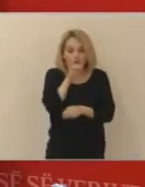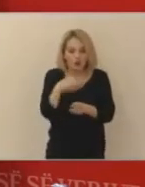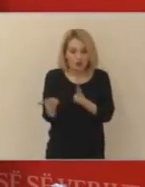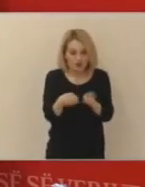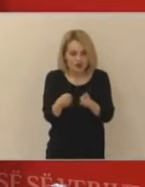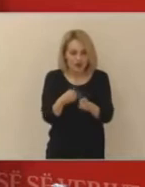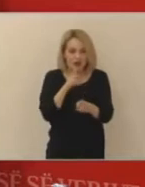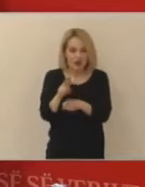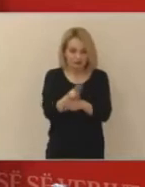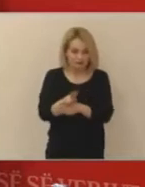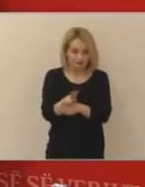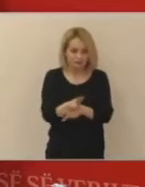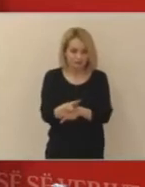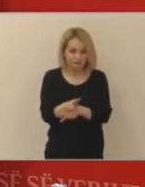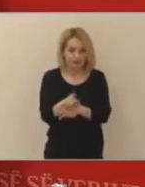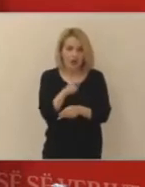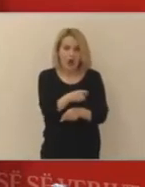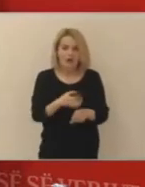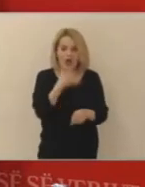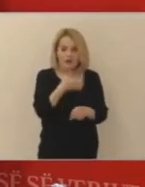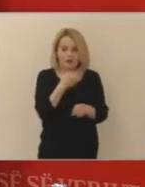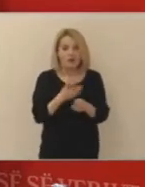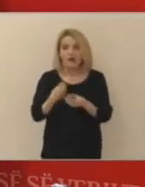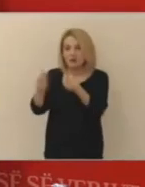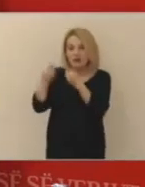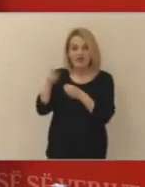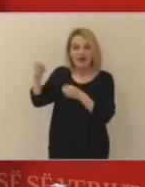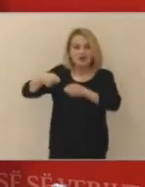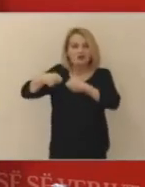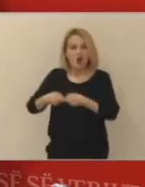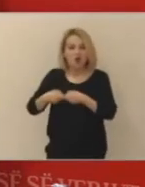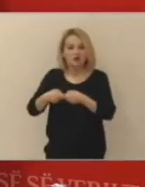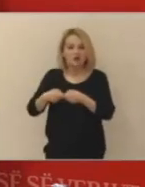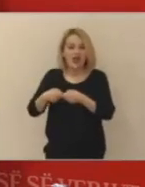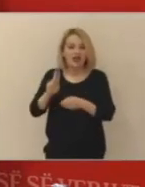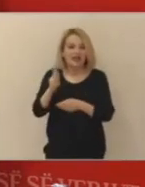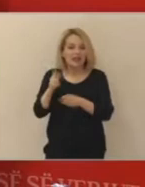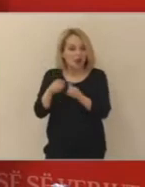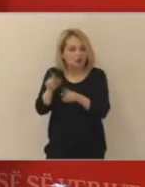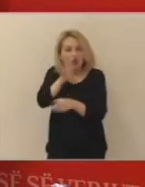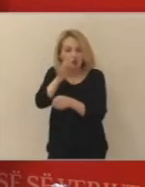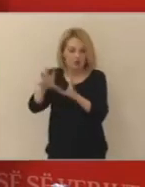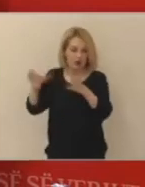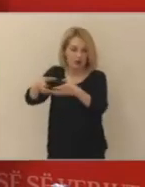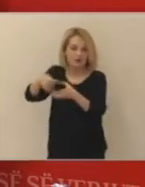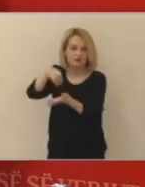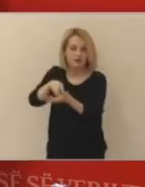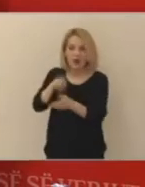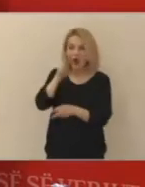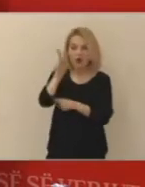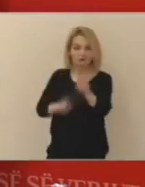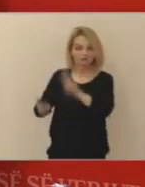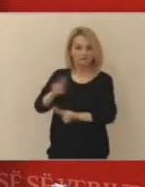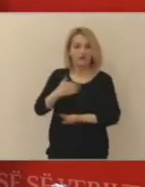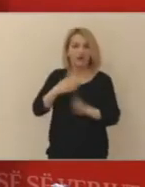ги добиеме овие информации преку сојузот на кинолози, кинолошкиот сојуз. Значи, ова се работи за регистрирани одгледувачи на